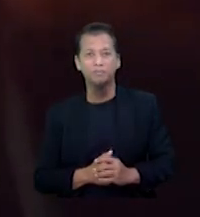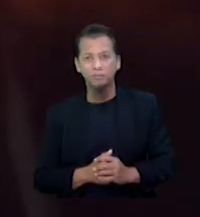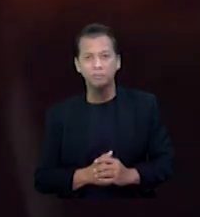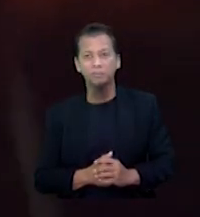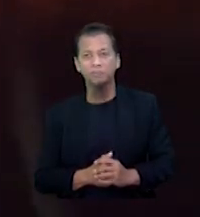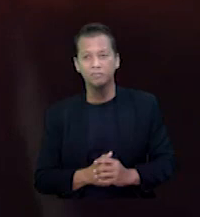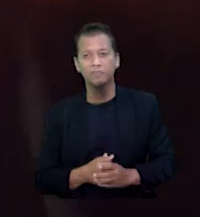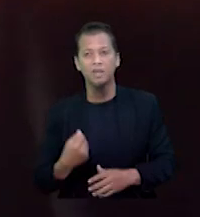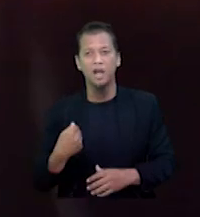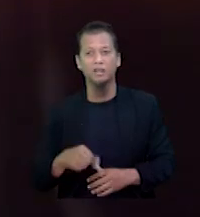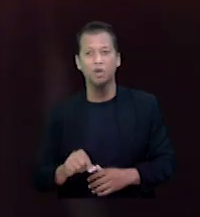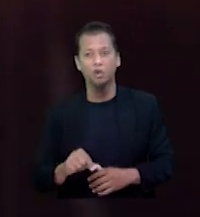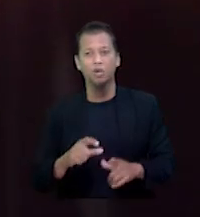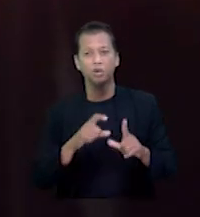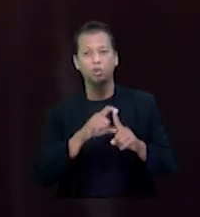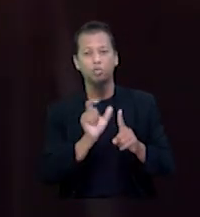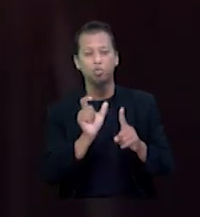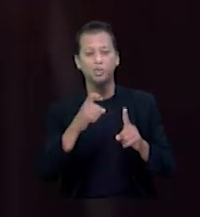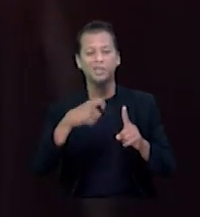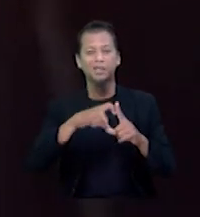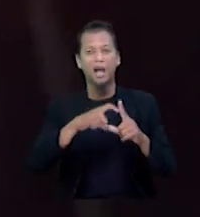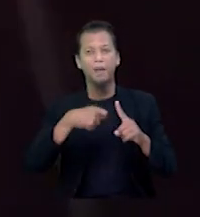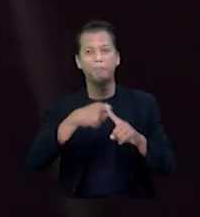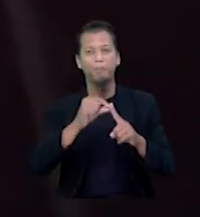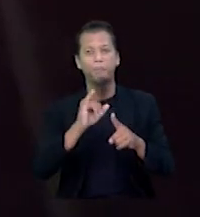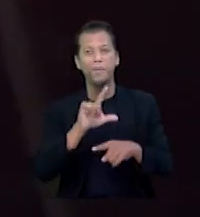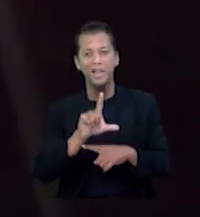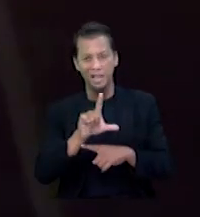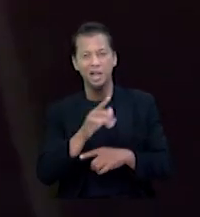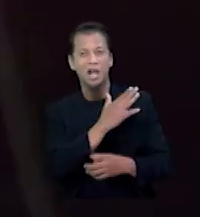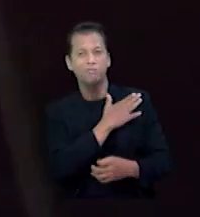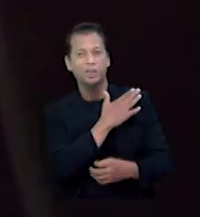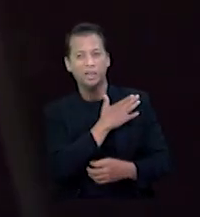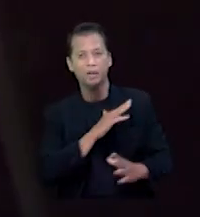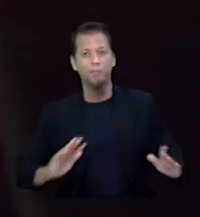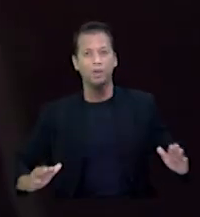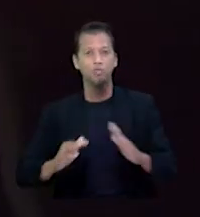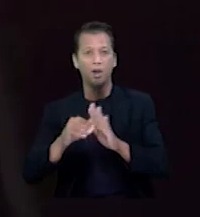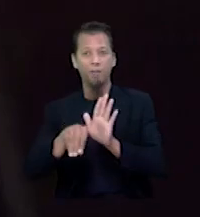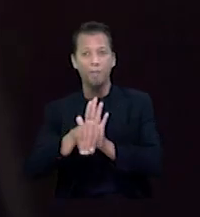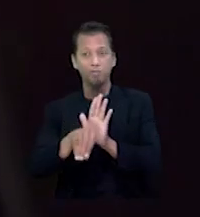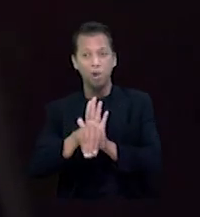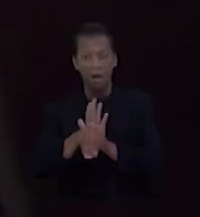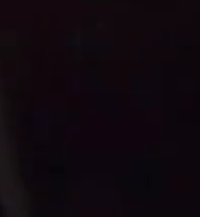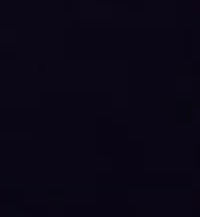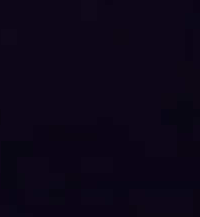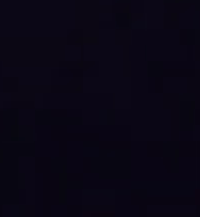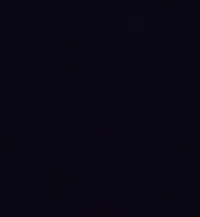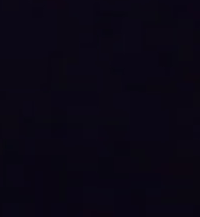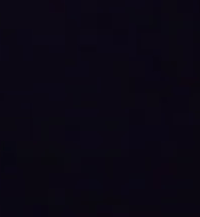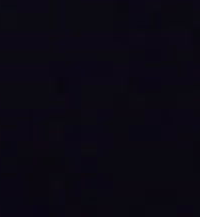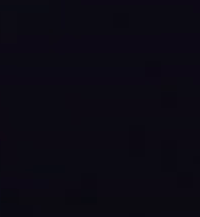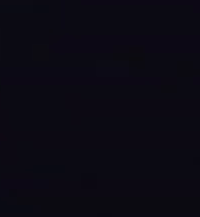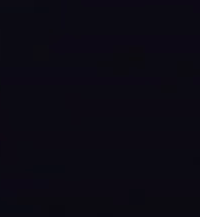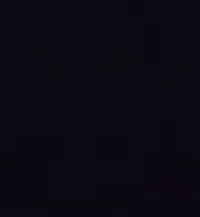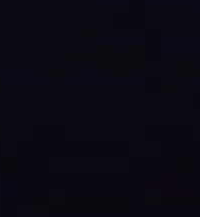Kantor Dukcapil di Jalan Kabiting, lokasi 3 Distrik Oksibil, Kabupaten Pegunungan Papua, ludes terbakar sekitar pukul 1 WIT.